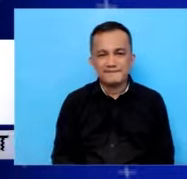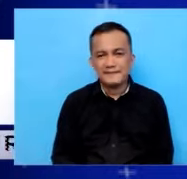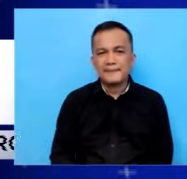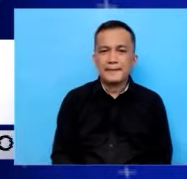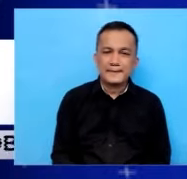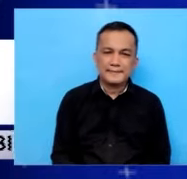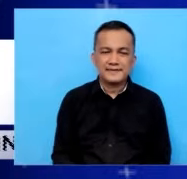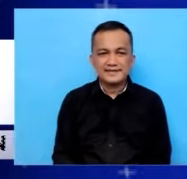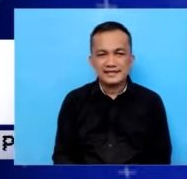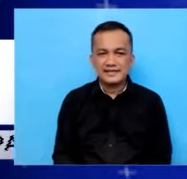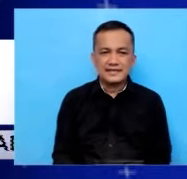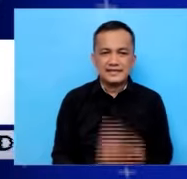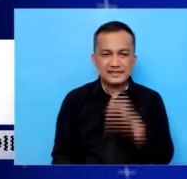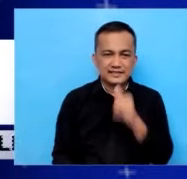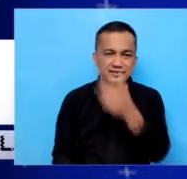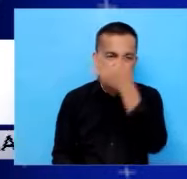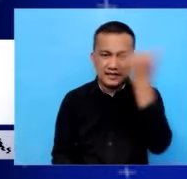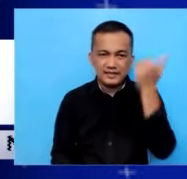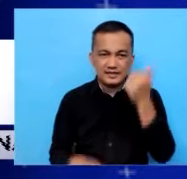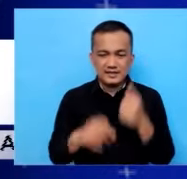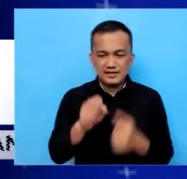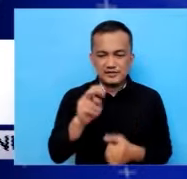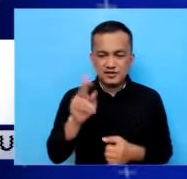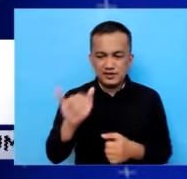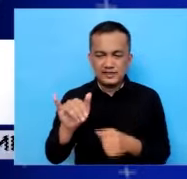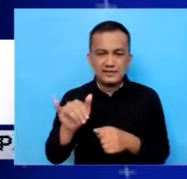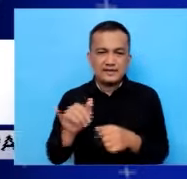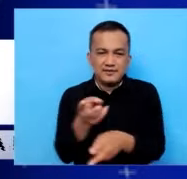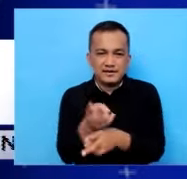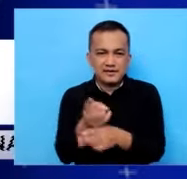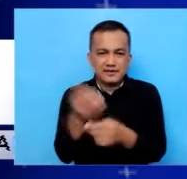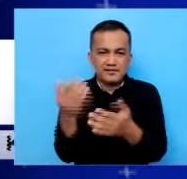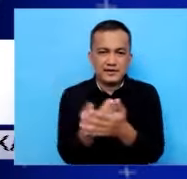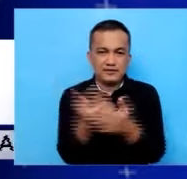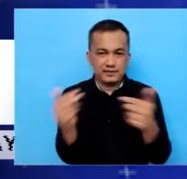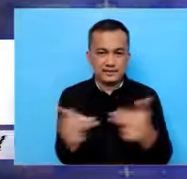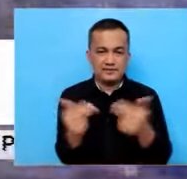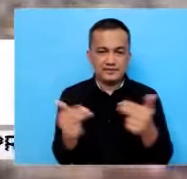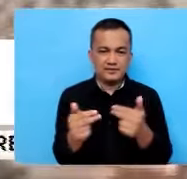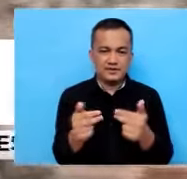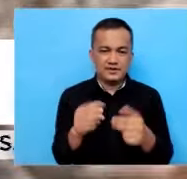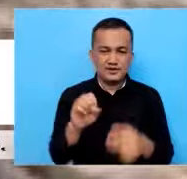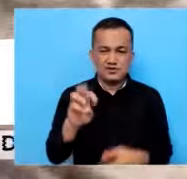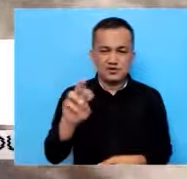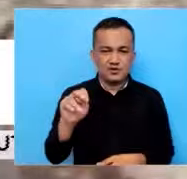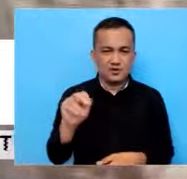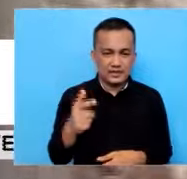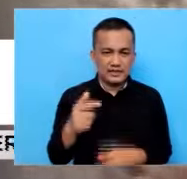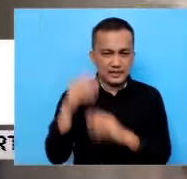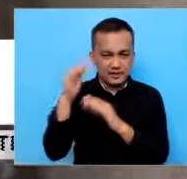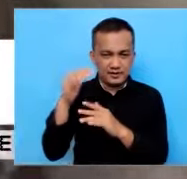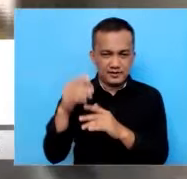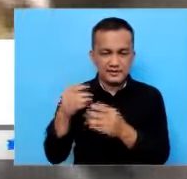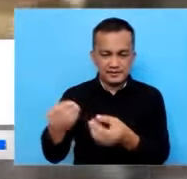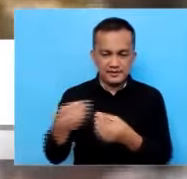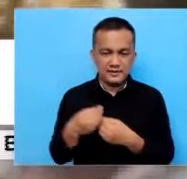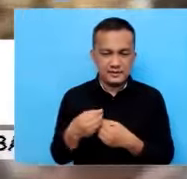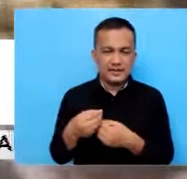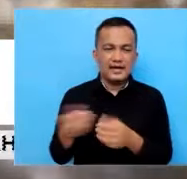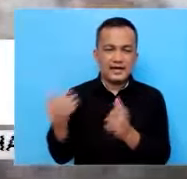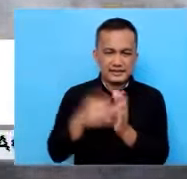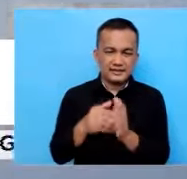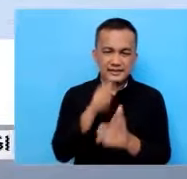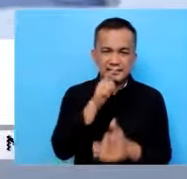Hindi man niya kakalimutan si Sunny, mag-aalaga raw ulit ng bagong panabong na manok si Mang Uweng sa pag-asang mabibigyan siya ulit nito ng